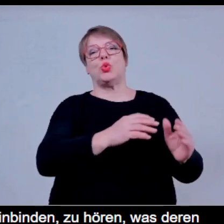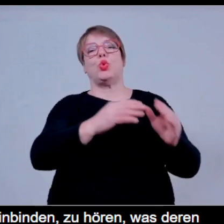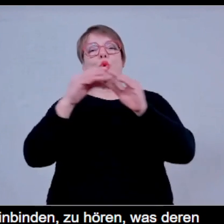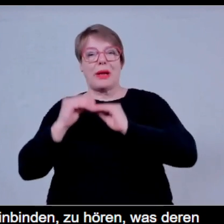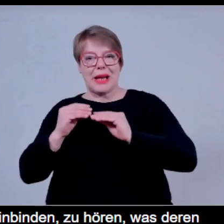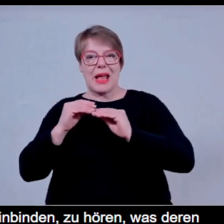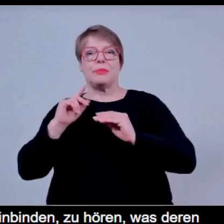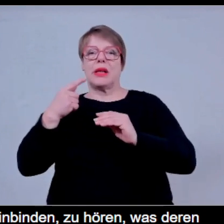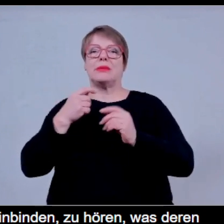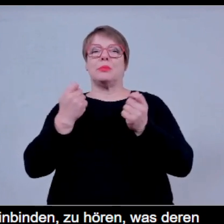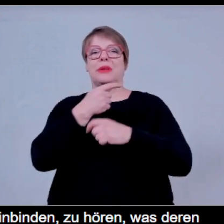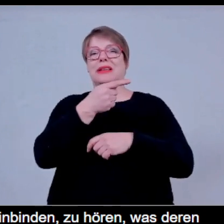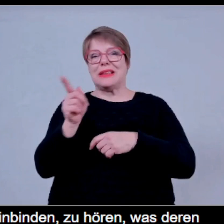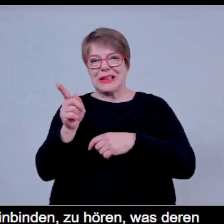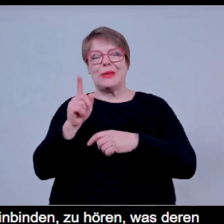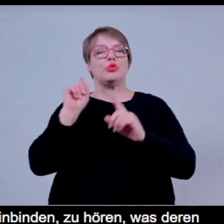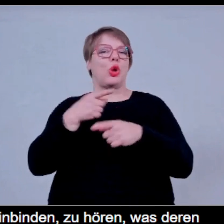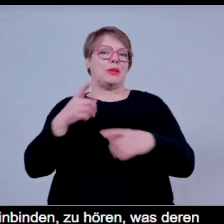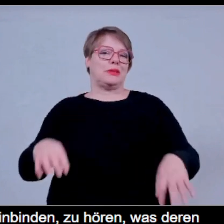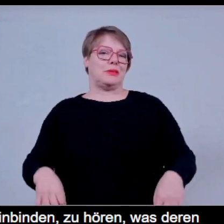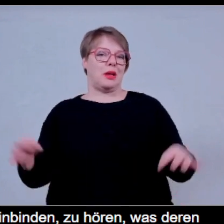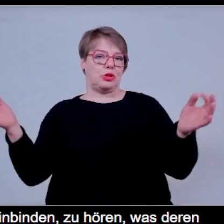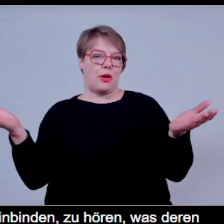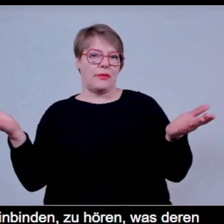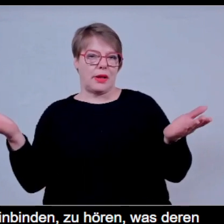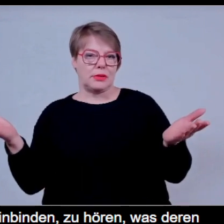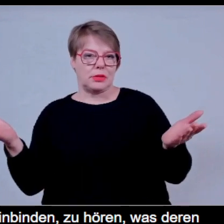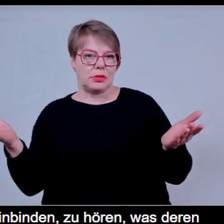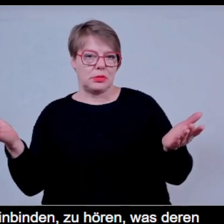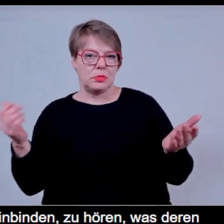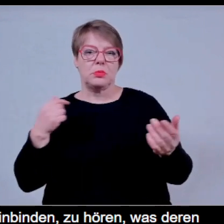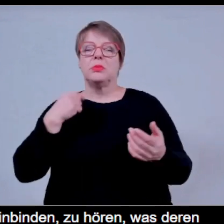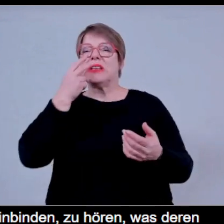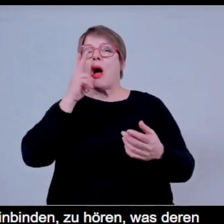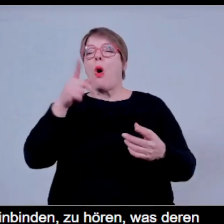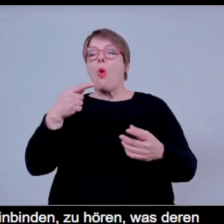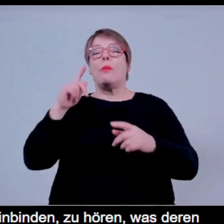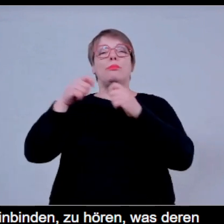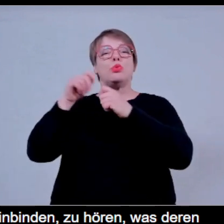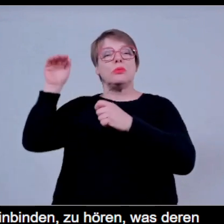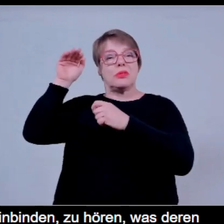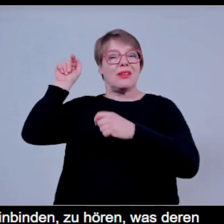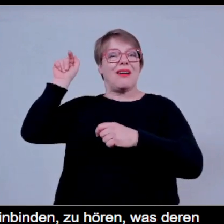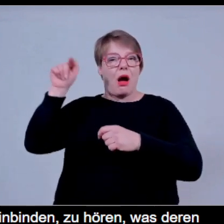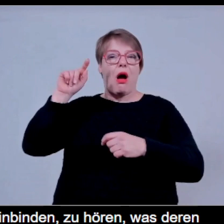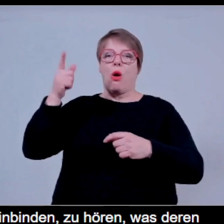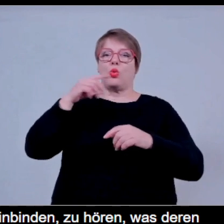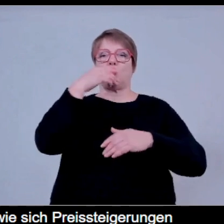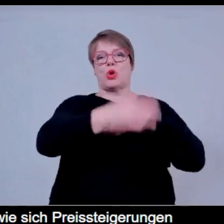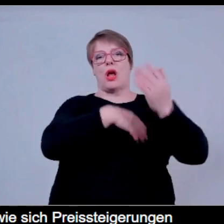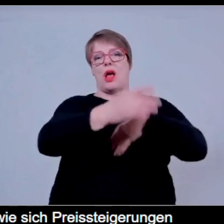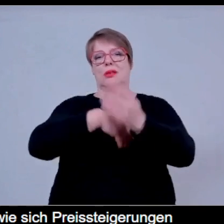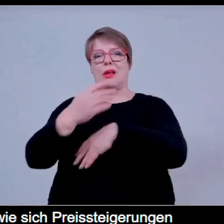gerecht wird. Und wir viele Betriebe hätten, die trotzdem in die Insolvenz gehen. Also auch hier der Vorstoß nochmal dann auch über den Herrn